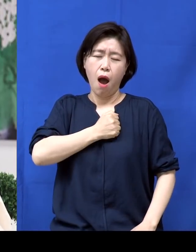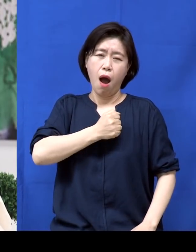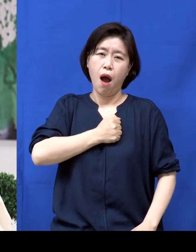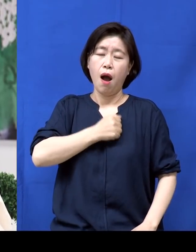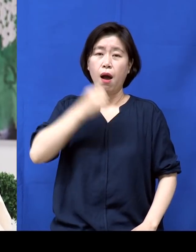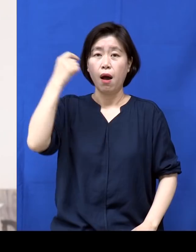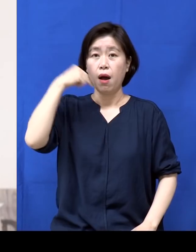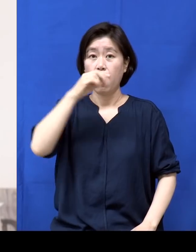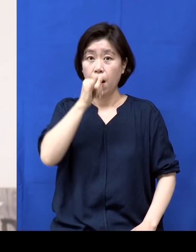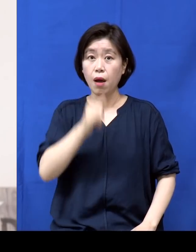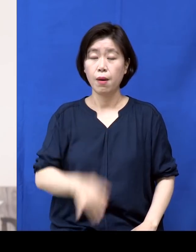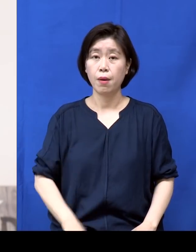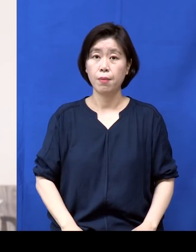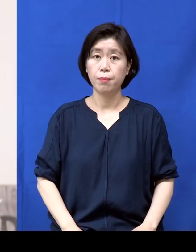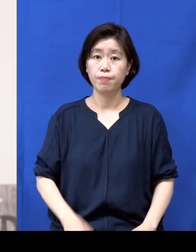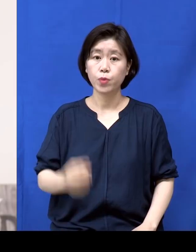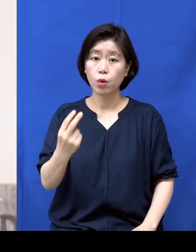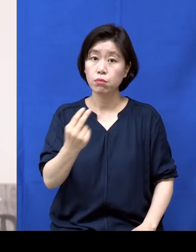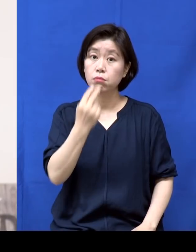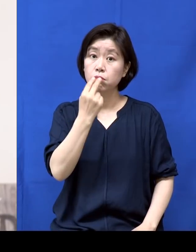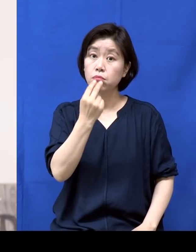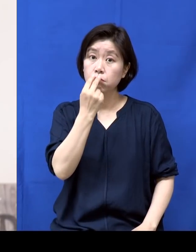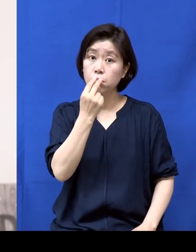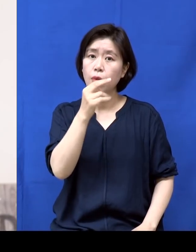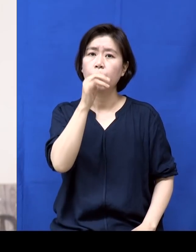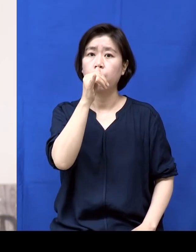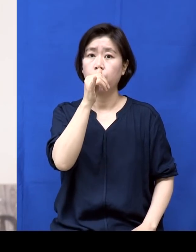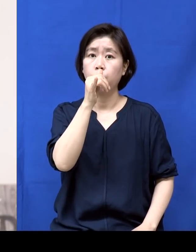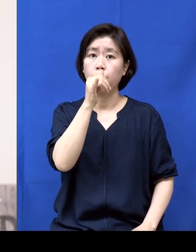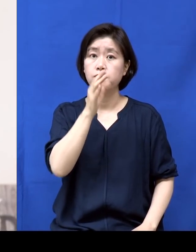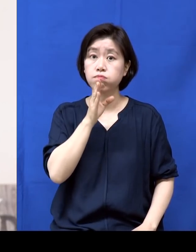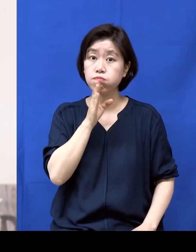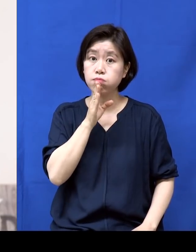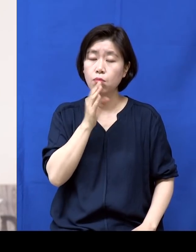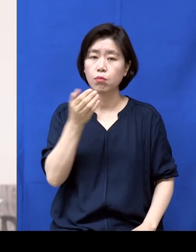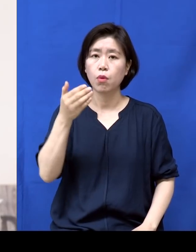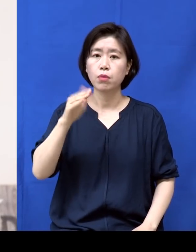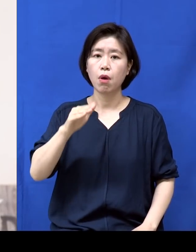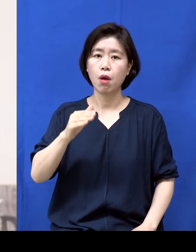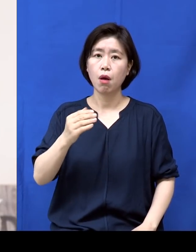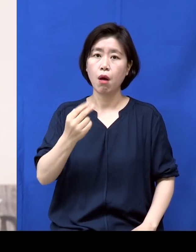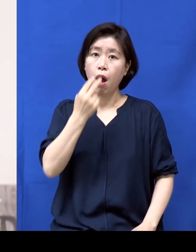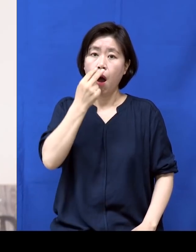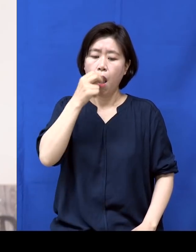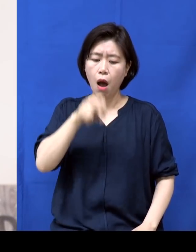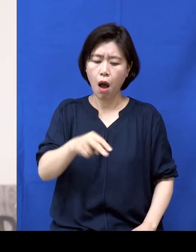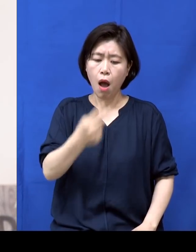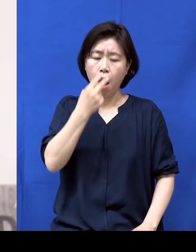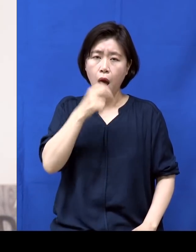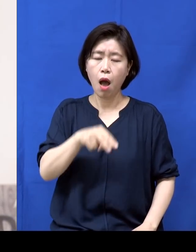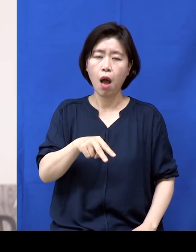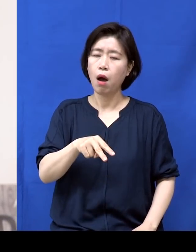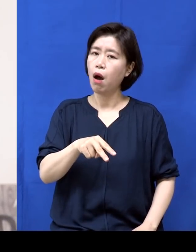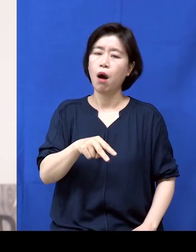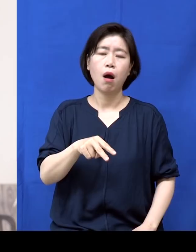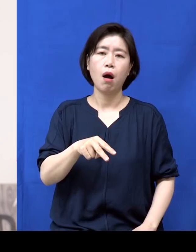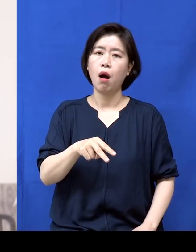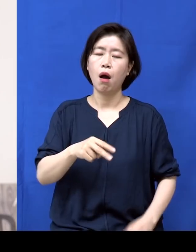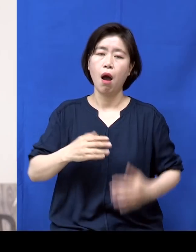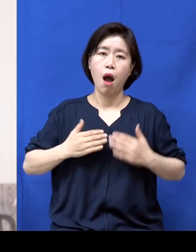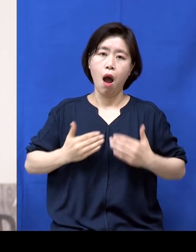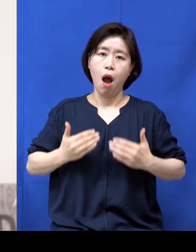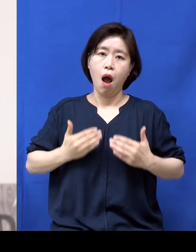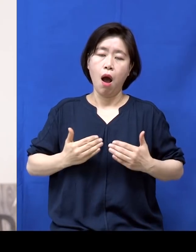네. 호흡은 있는데 이렇게 가슴이 답답하고 숨쉬기가 힘들더라고요. 이 분명 내